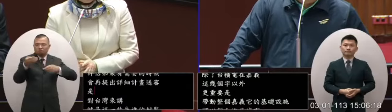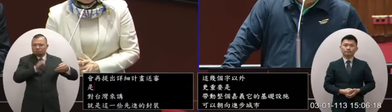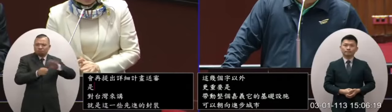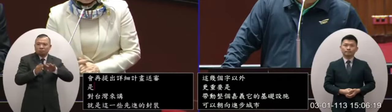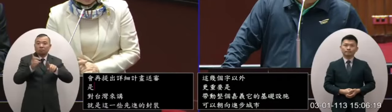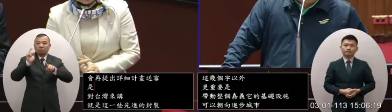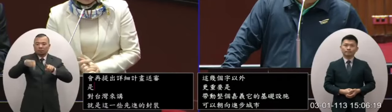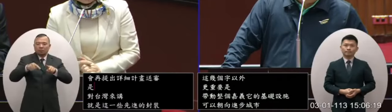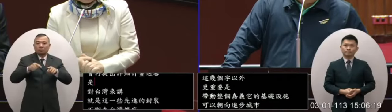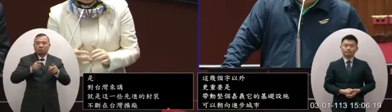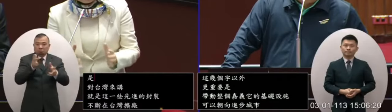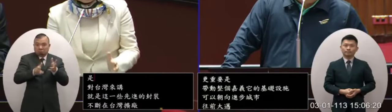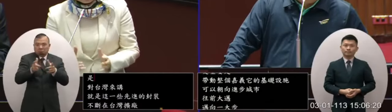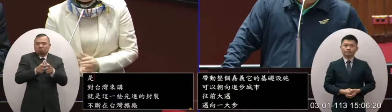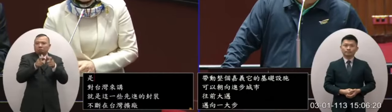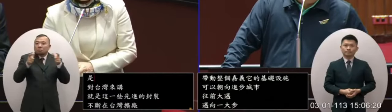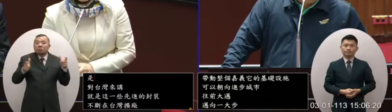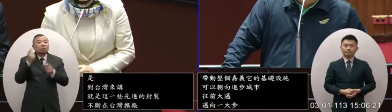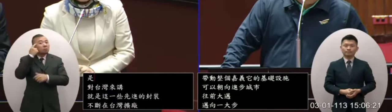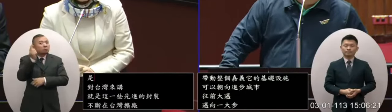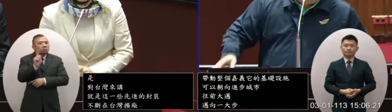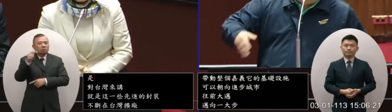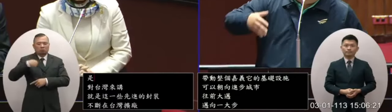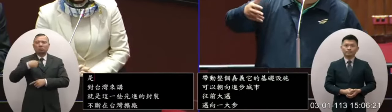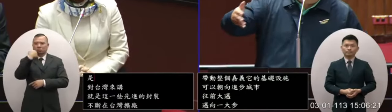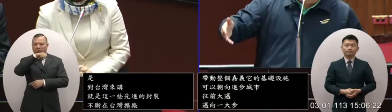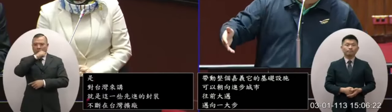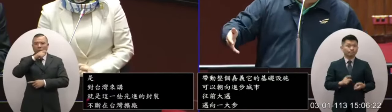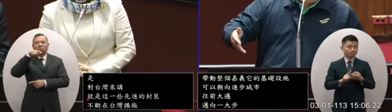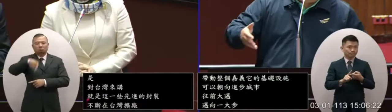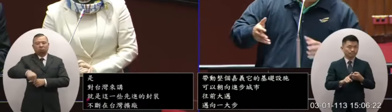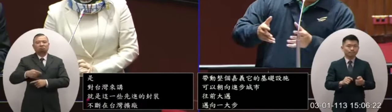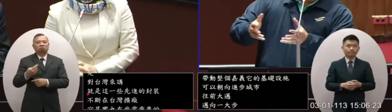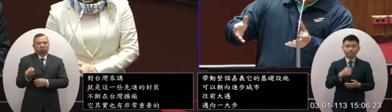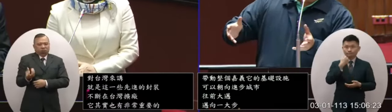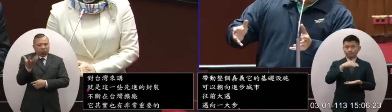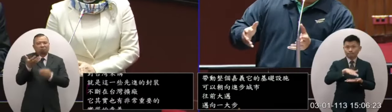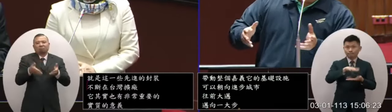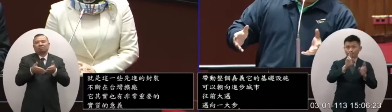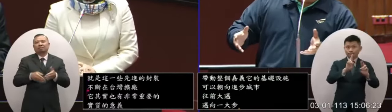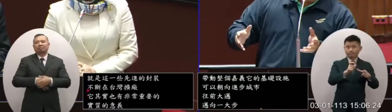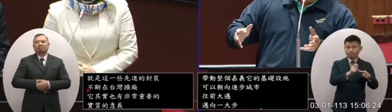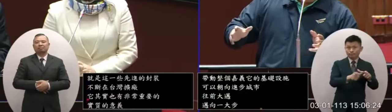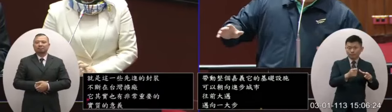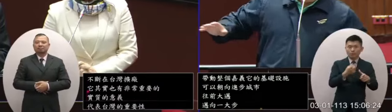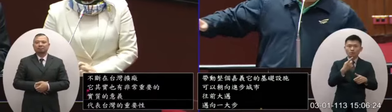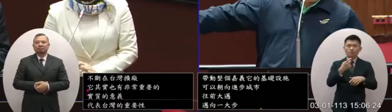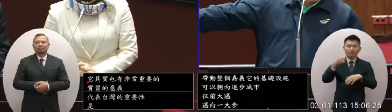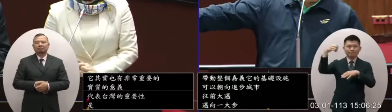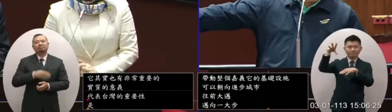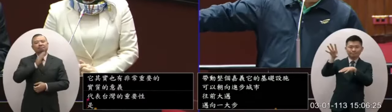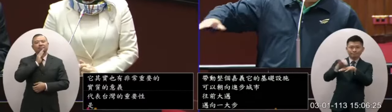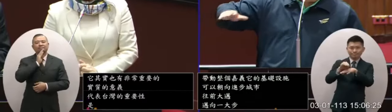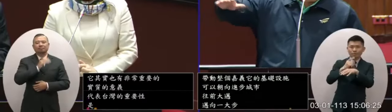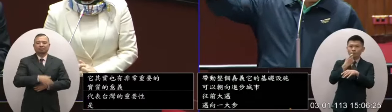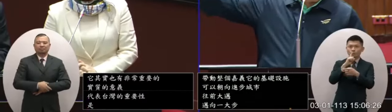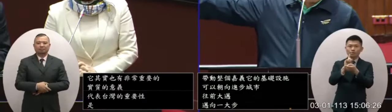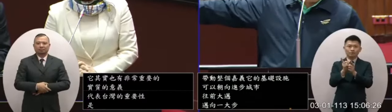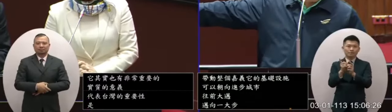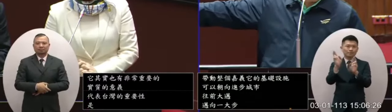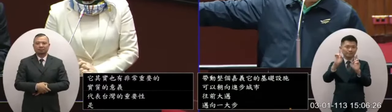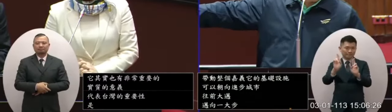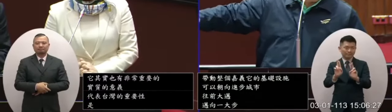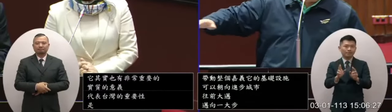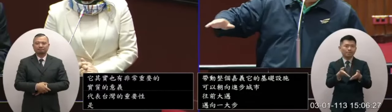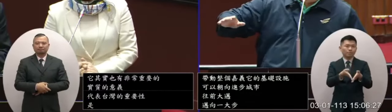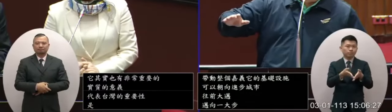的实质的意义，代表台湾的重要性。 包括说台积电它需要很多绿电嘛， 是 所以我们现在嘉义沿海遐大